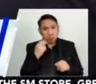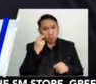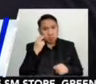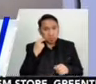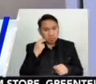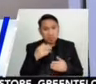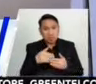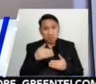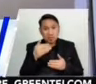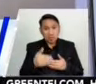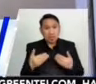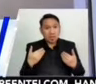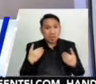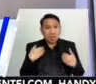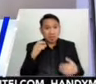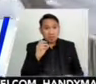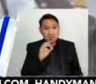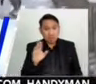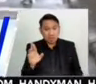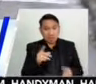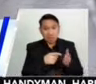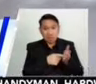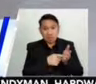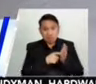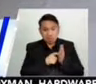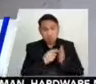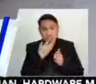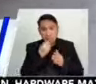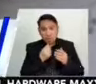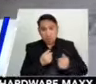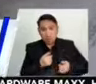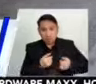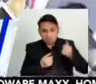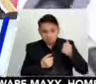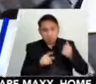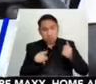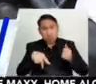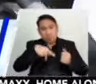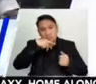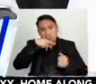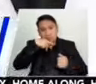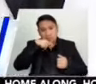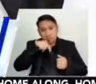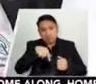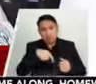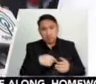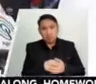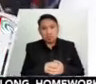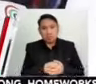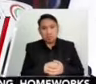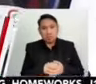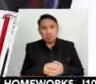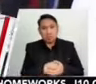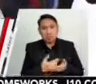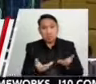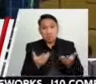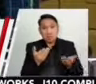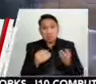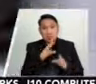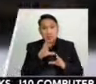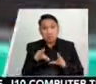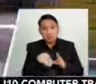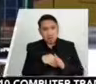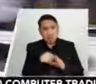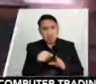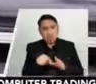na i-re-require daw sa kumpanyang mananalo sa privatization ng carousel. Siguro magiging part yan ng terms of reference natin.